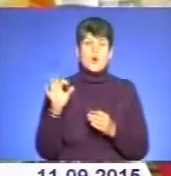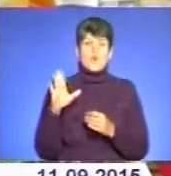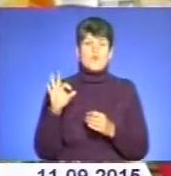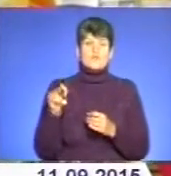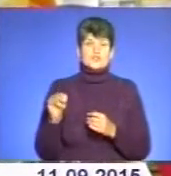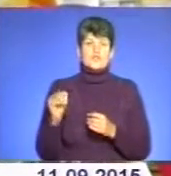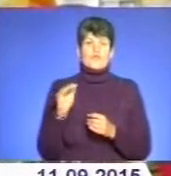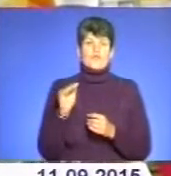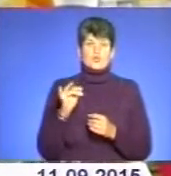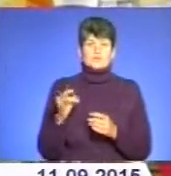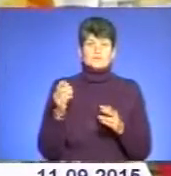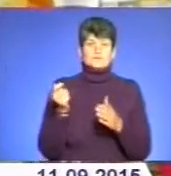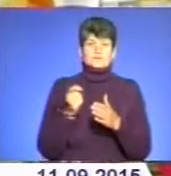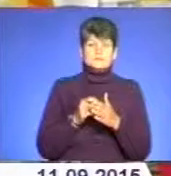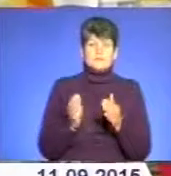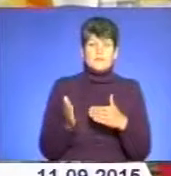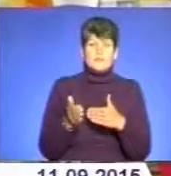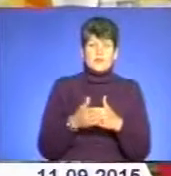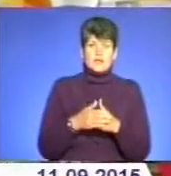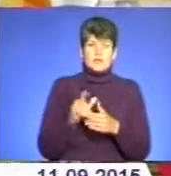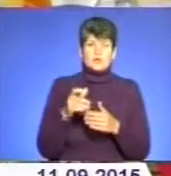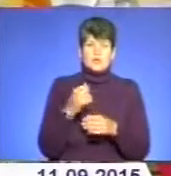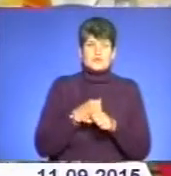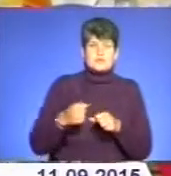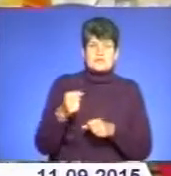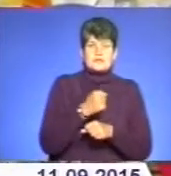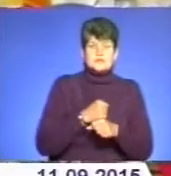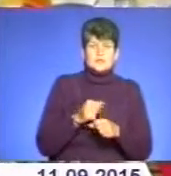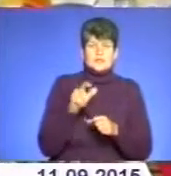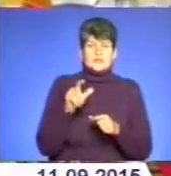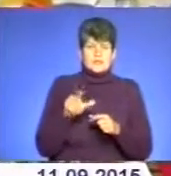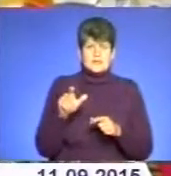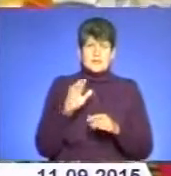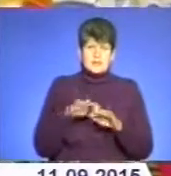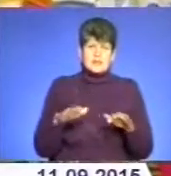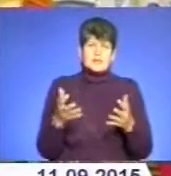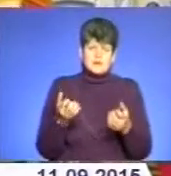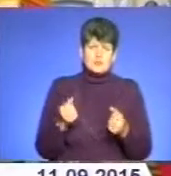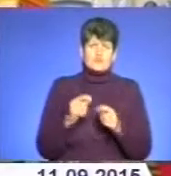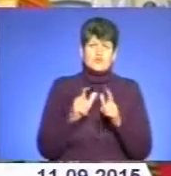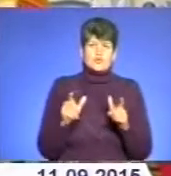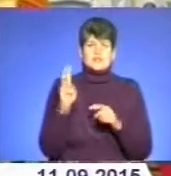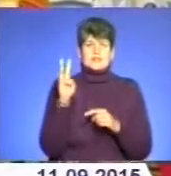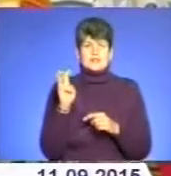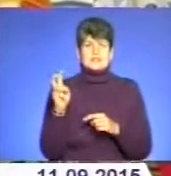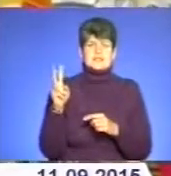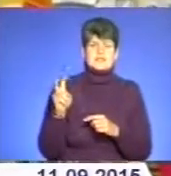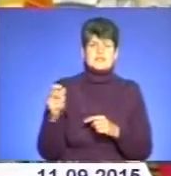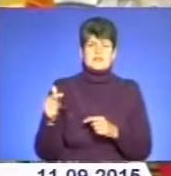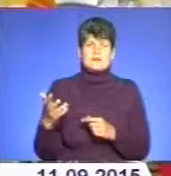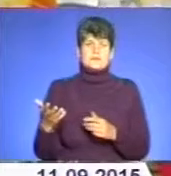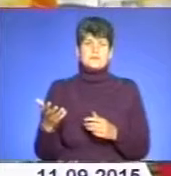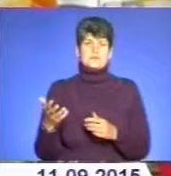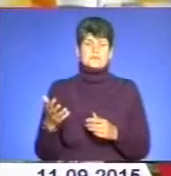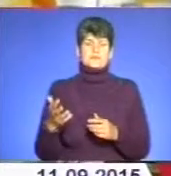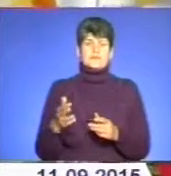закриття, люди хочуть щось собі закрити. Так. І, ну, беру дітям в школу там потрошечки, по 300, по 200, то як, мір